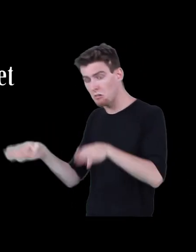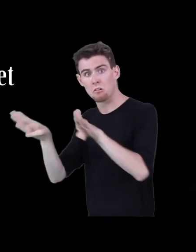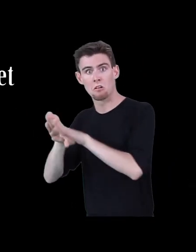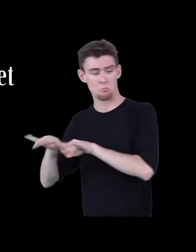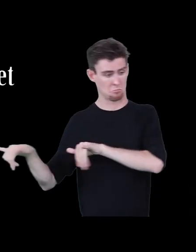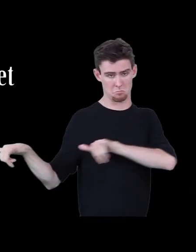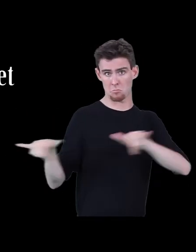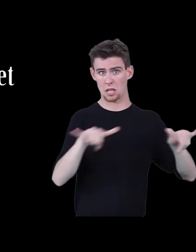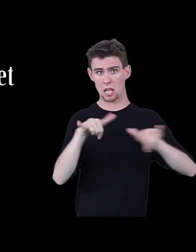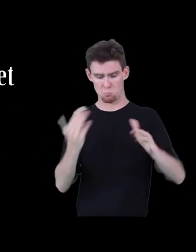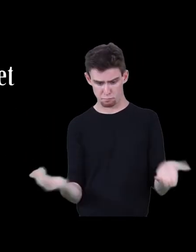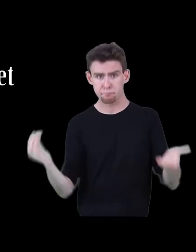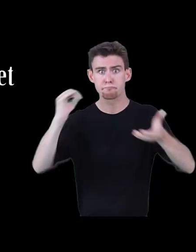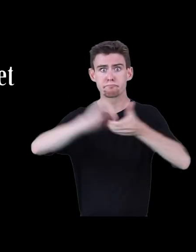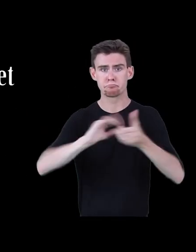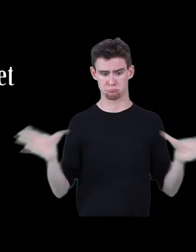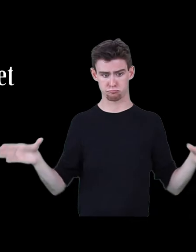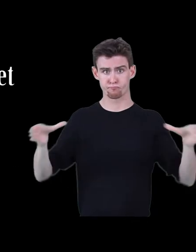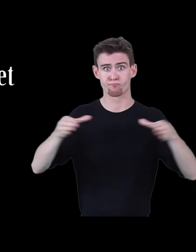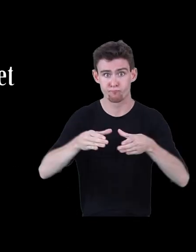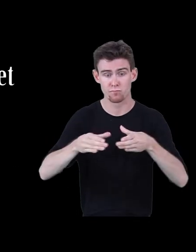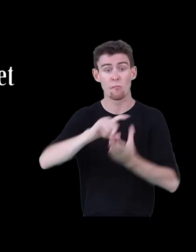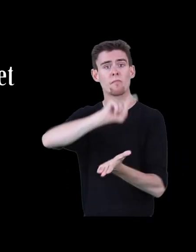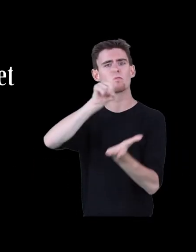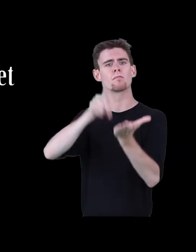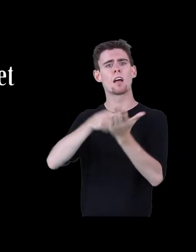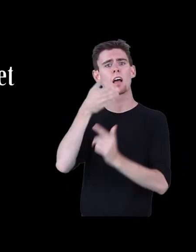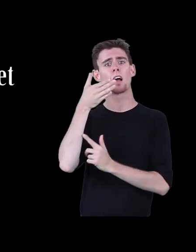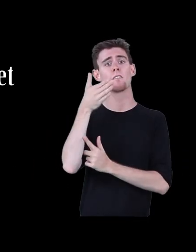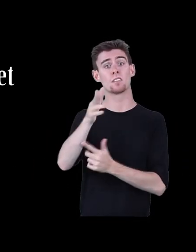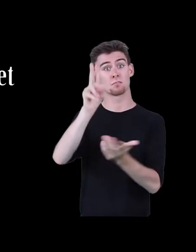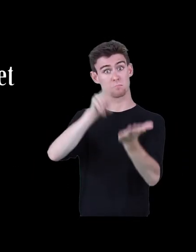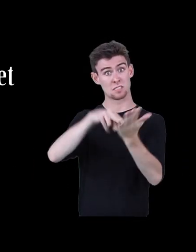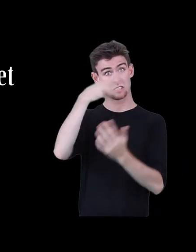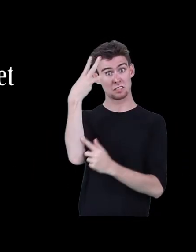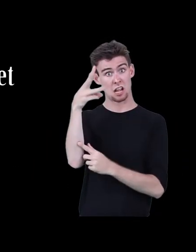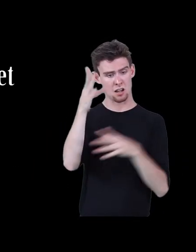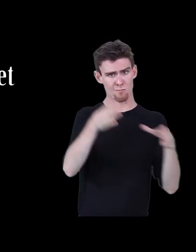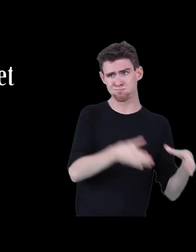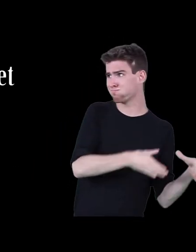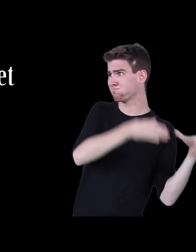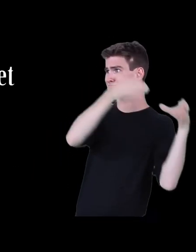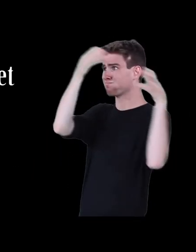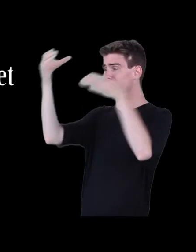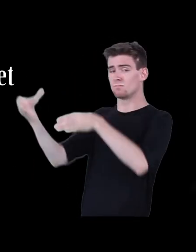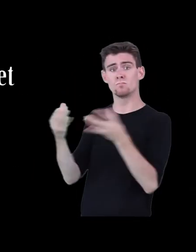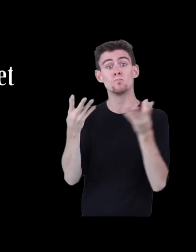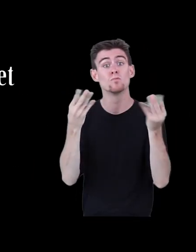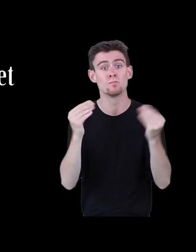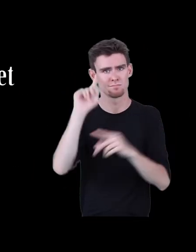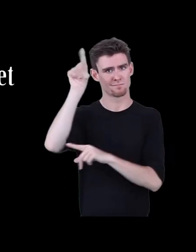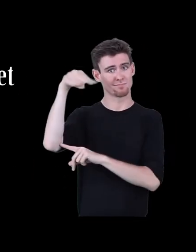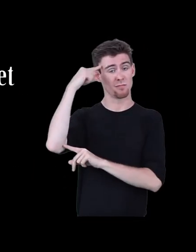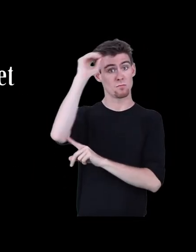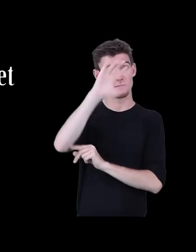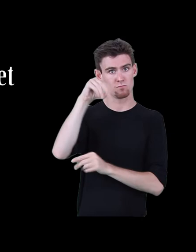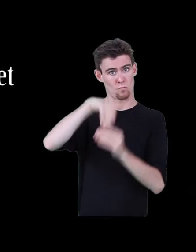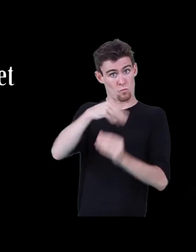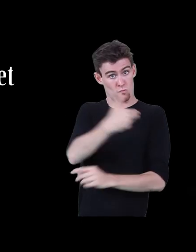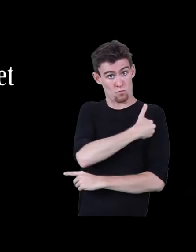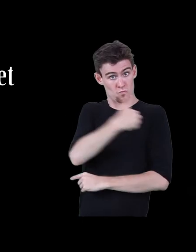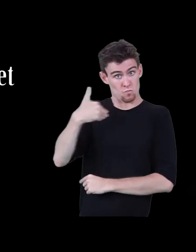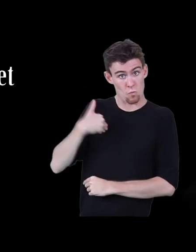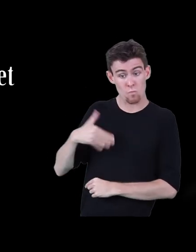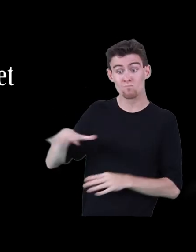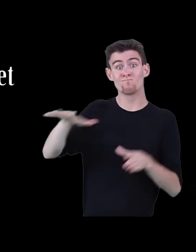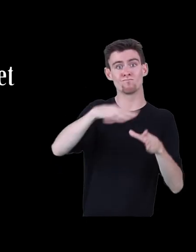LSQ se joint à la communauté anglophone ASL. Aussi, en avril 2016, ces deux